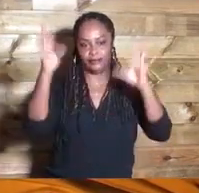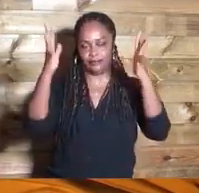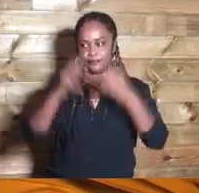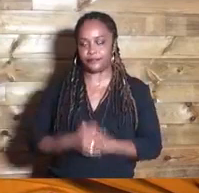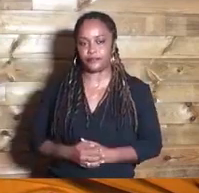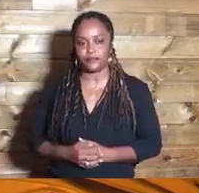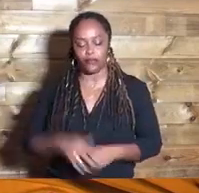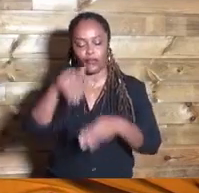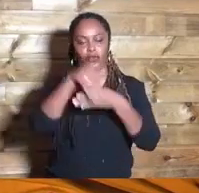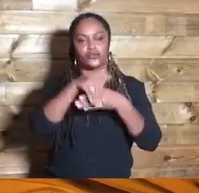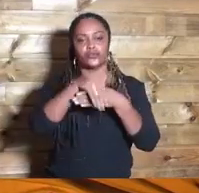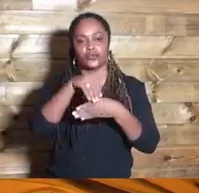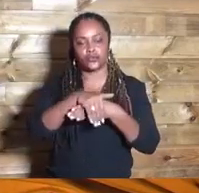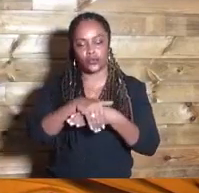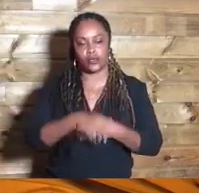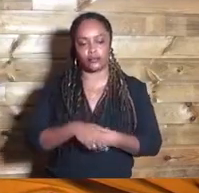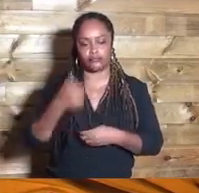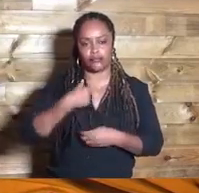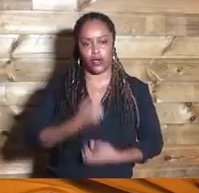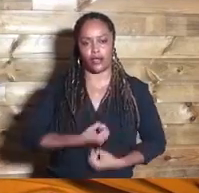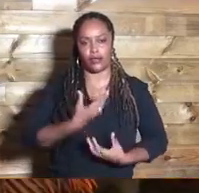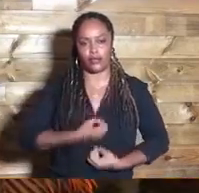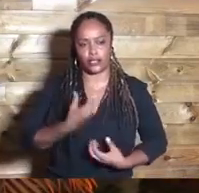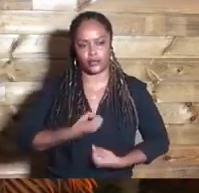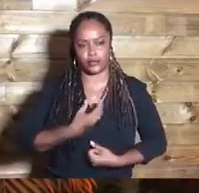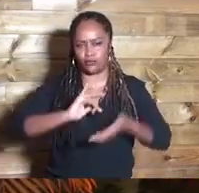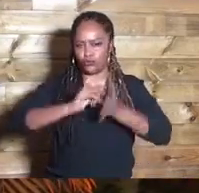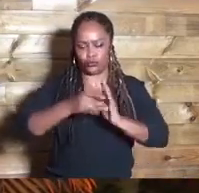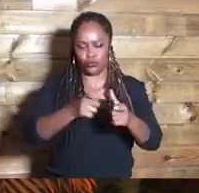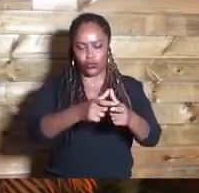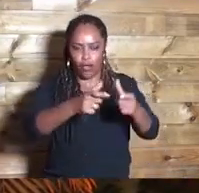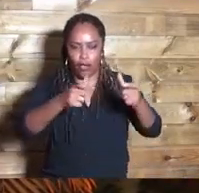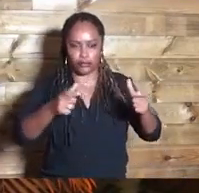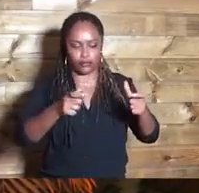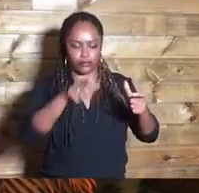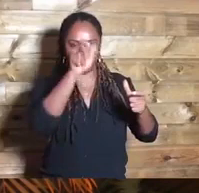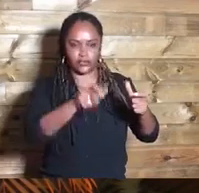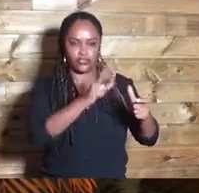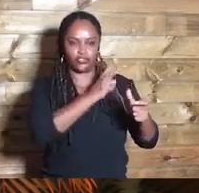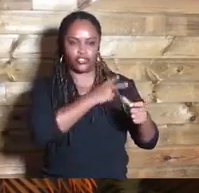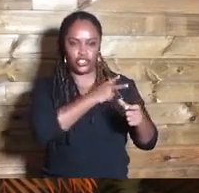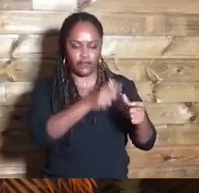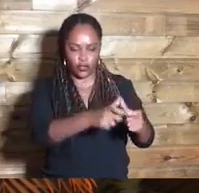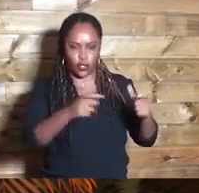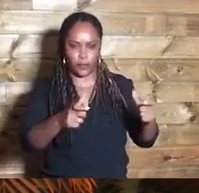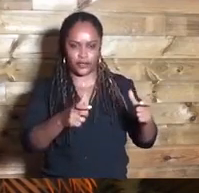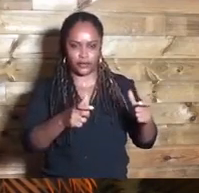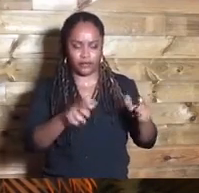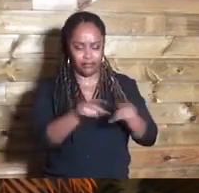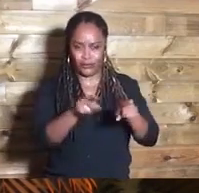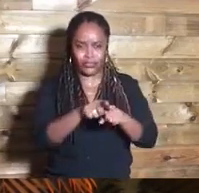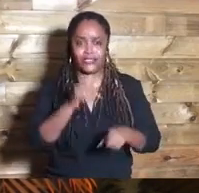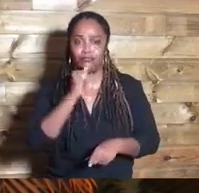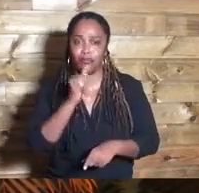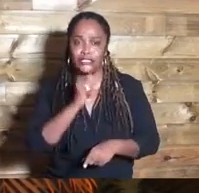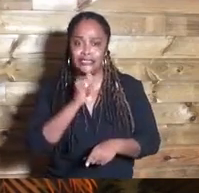Ce soir, je vais m'adresser à tous les entrepreneurs guadeloupéens, surtout les petits. Tous ceux qui, tous les jours, se battent dans leur coin comme